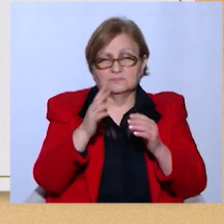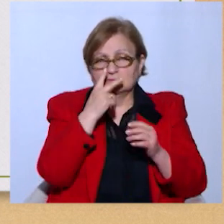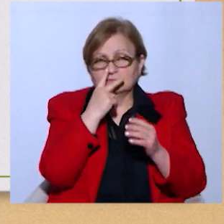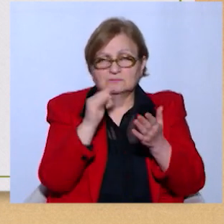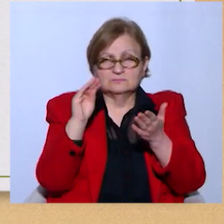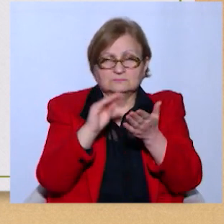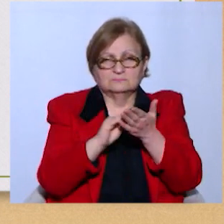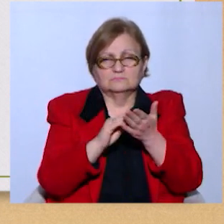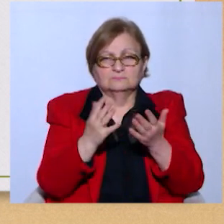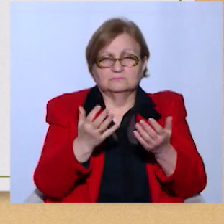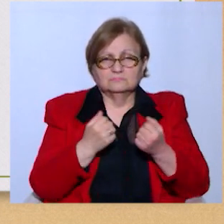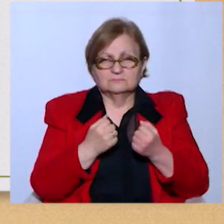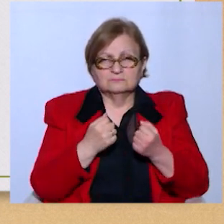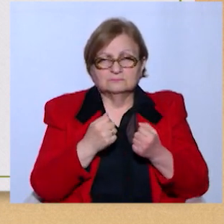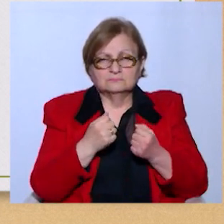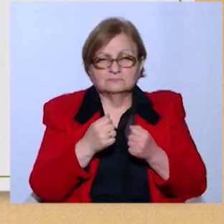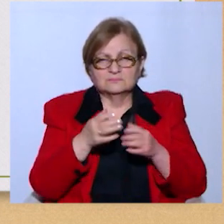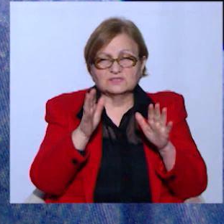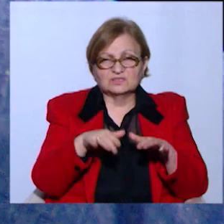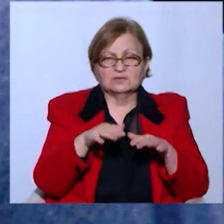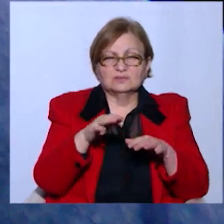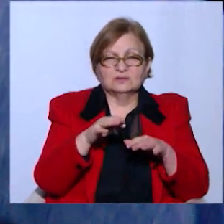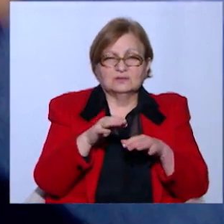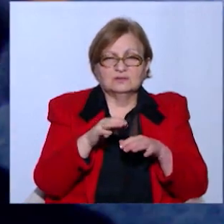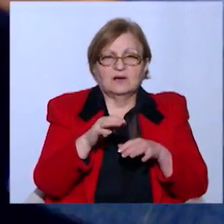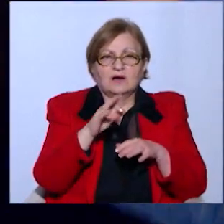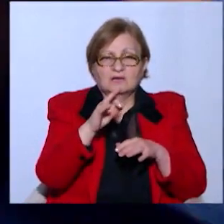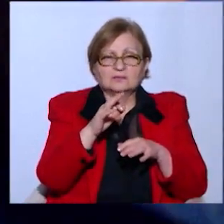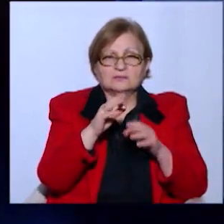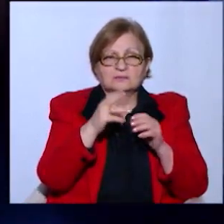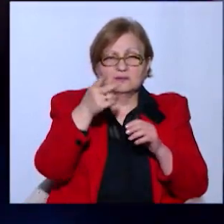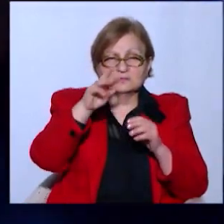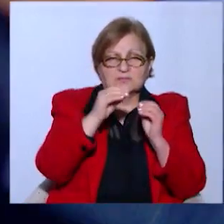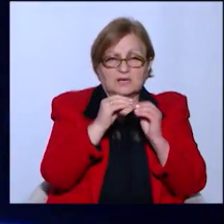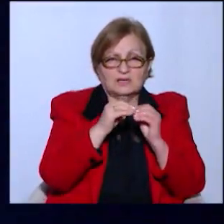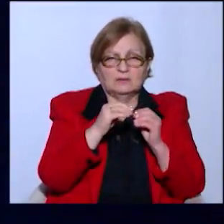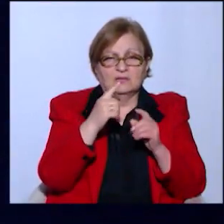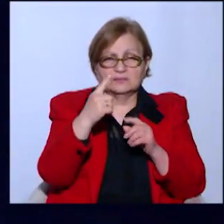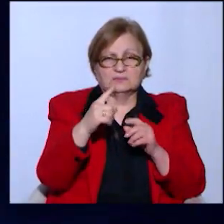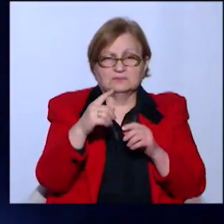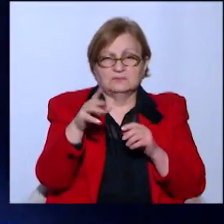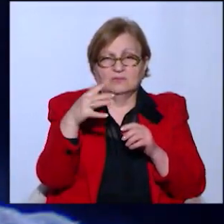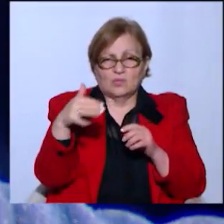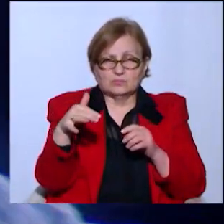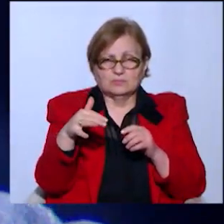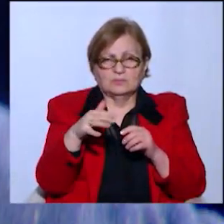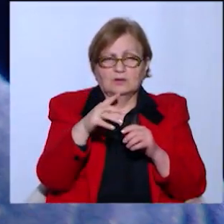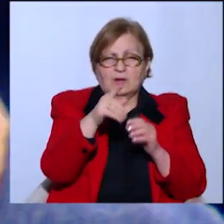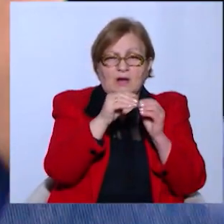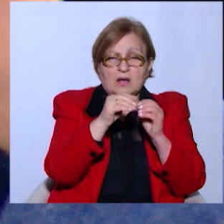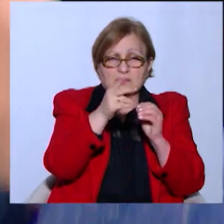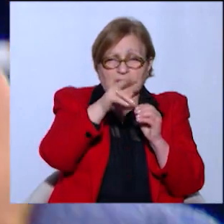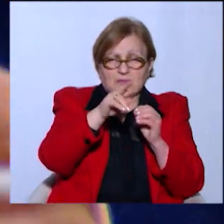10-1-ები შეიკვეცება და დარჩება Q-ხარისხად 10+1 უდრის 50-ს, ანუ Q-ხარისხად 10